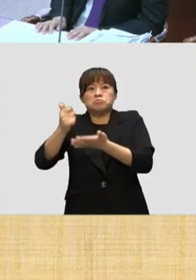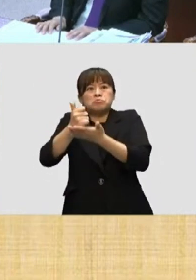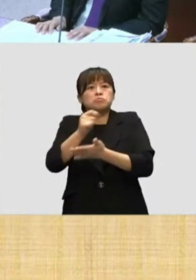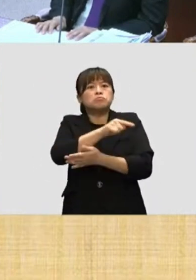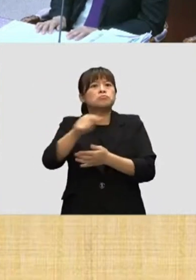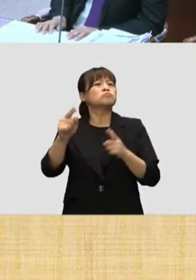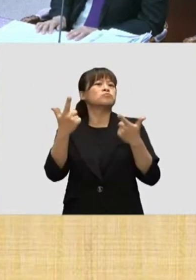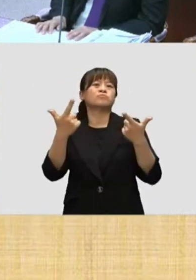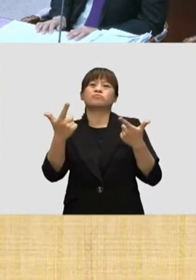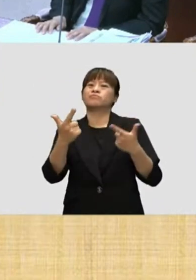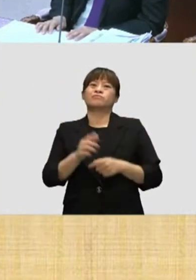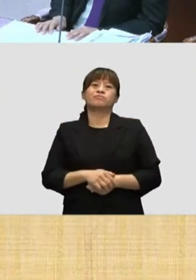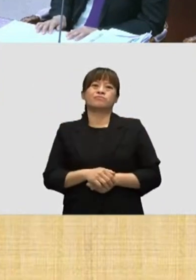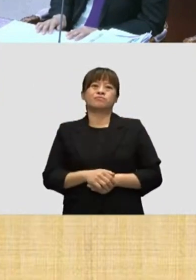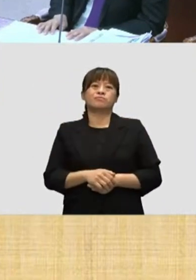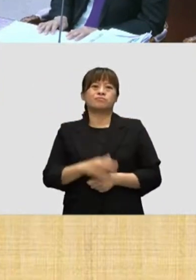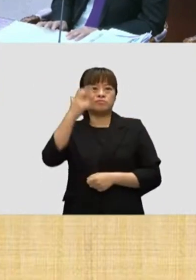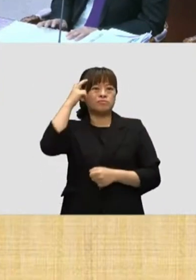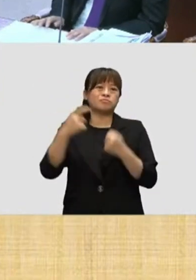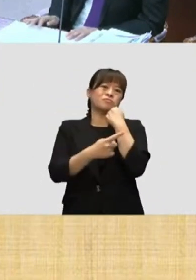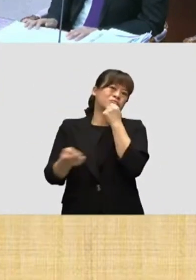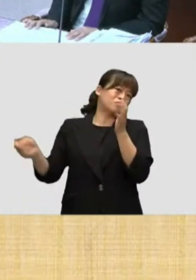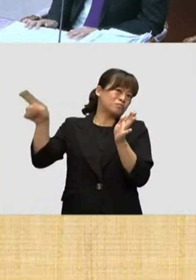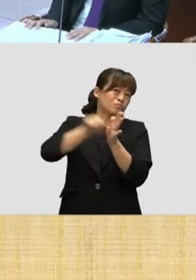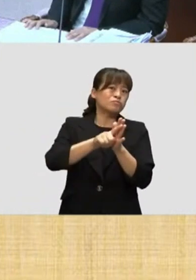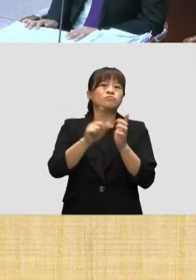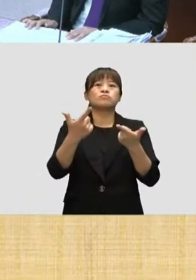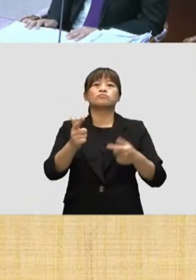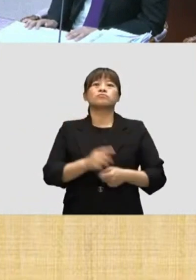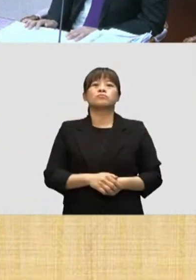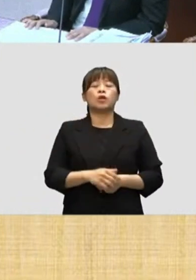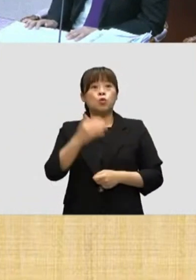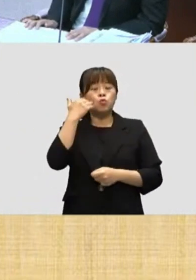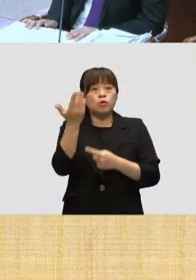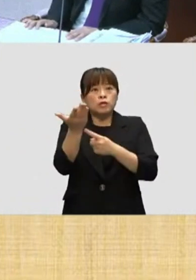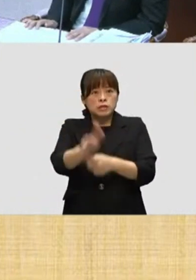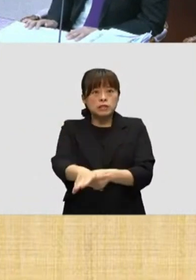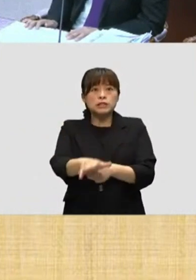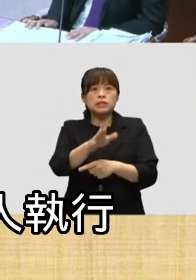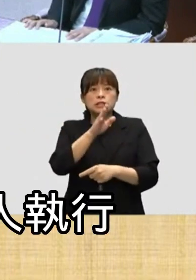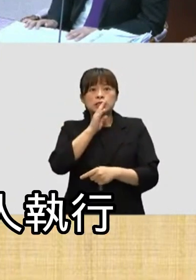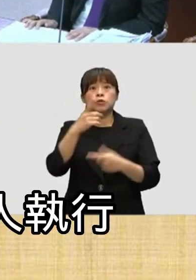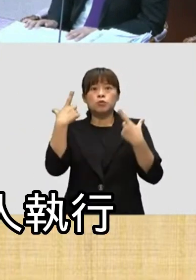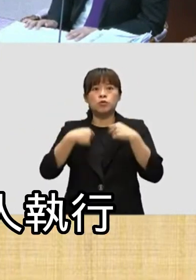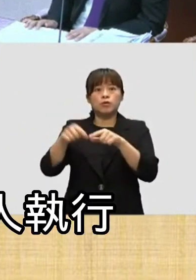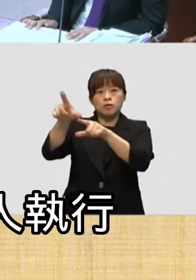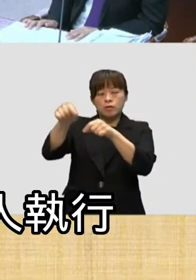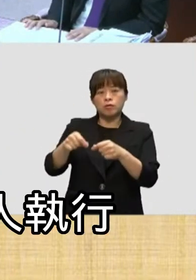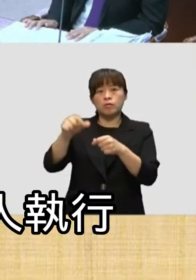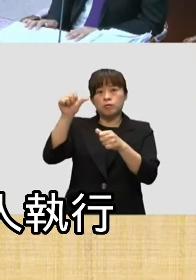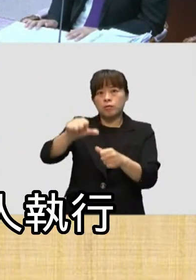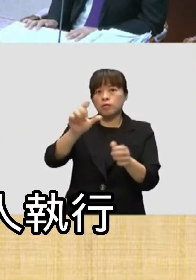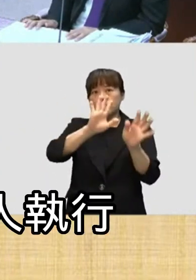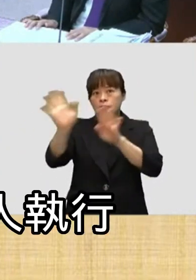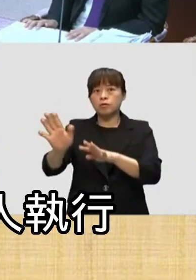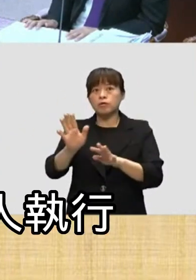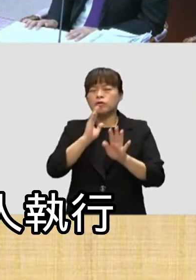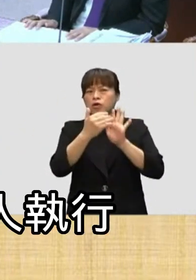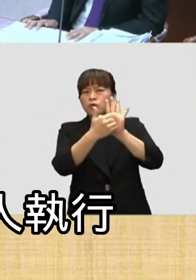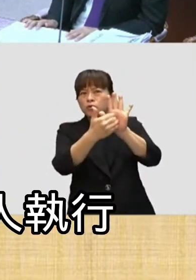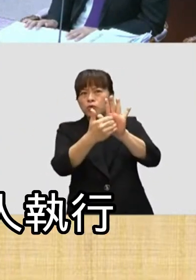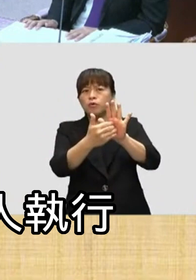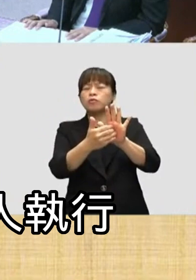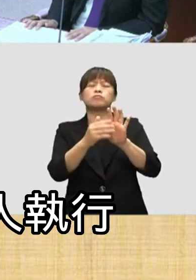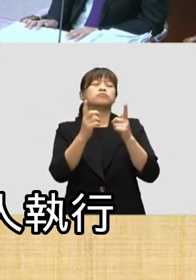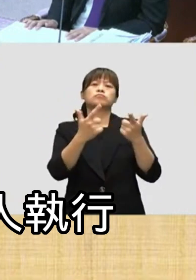款所导出的宪法结论。死刑如果以罪责原则紧扣非依预防目的攻